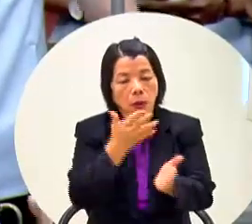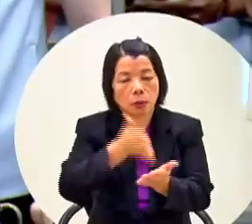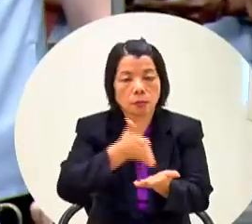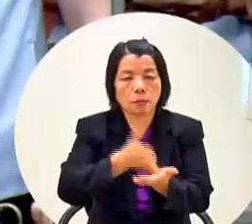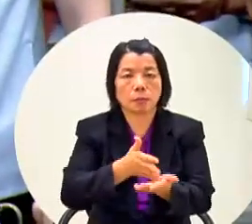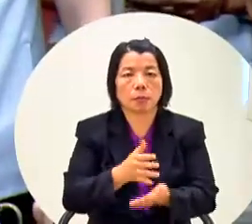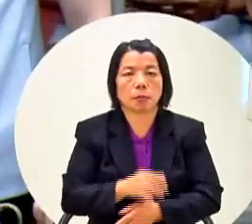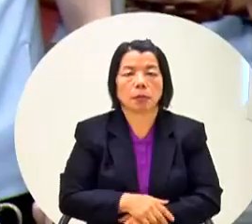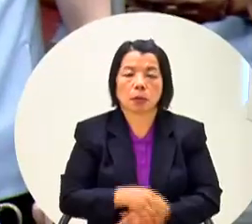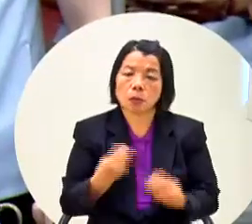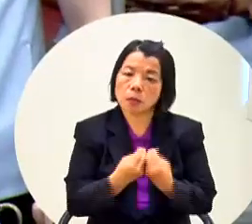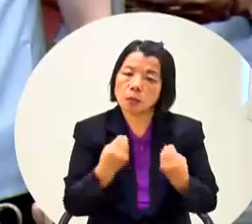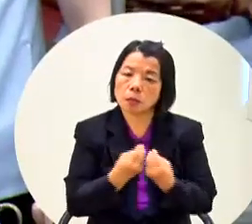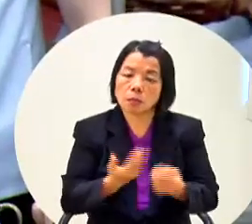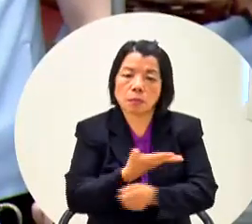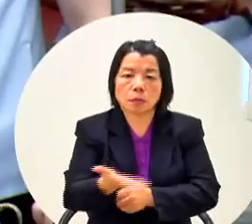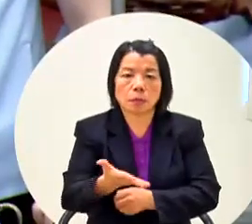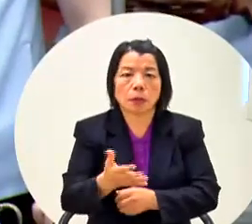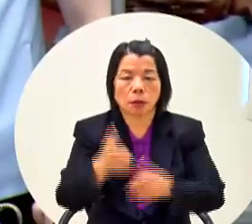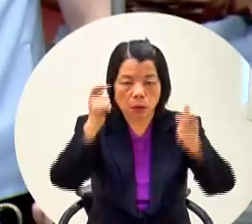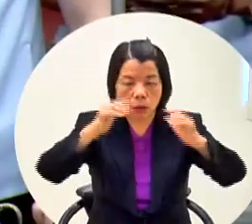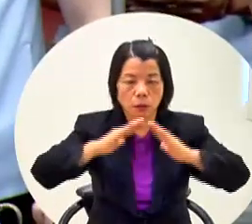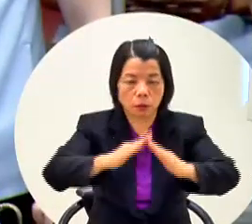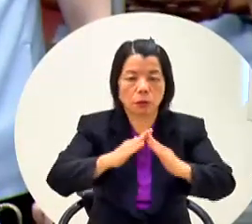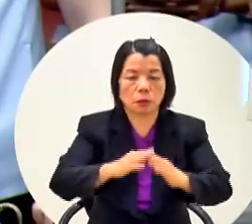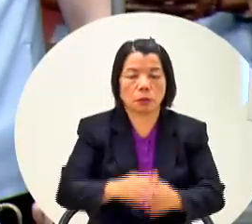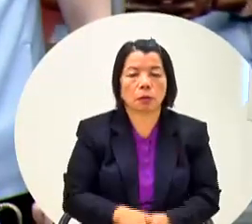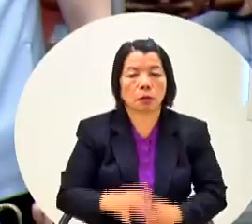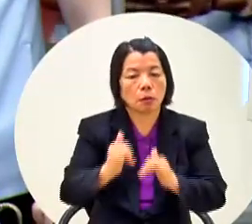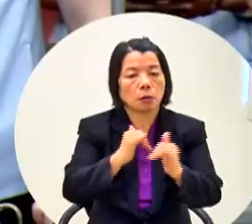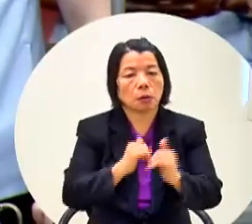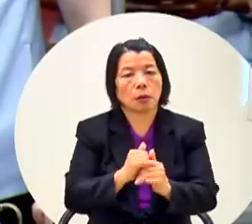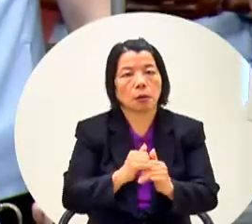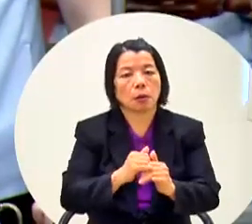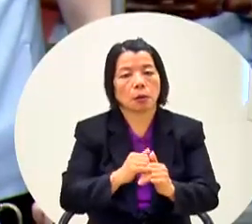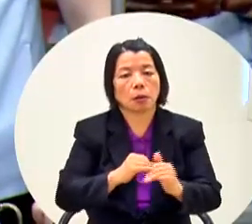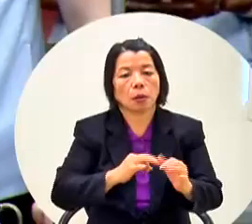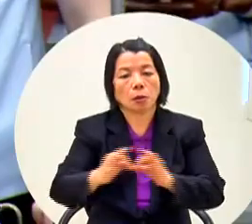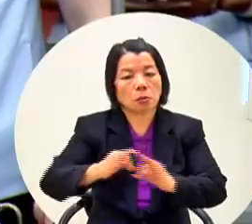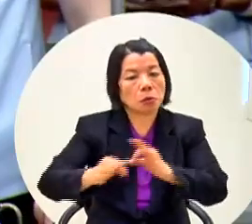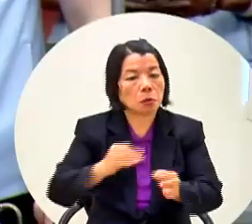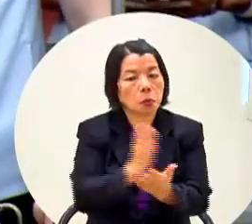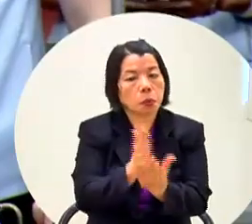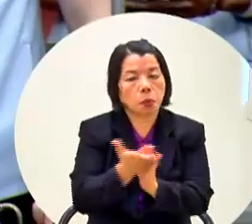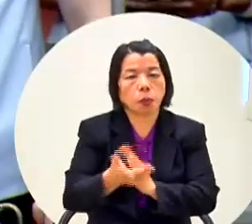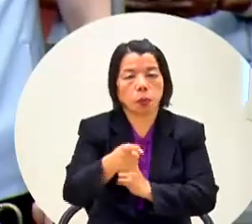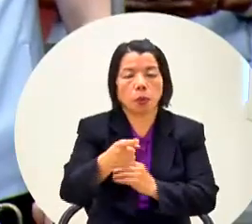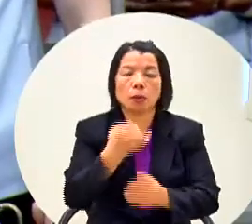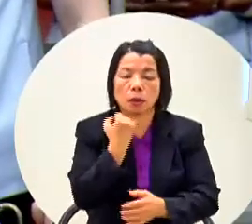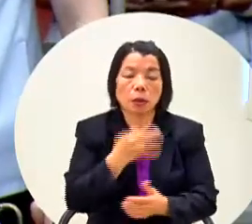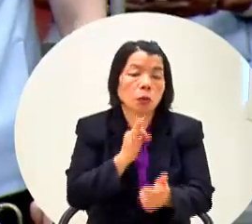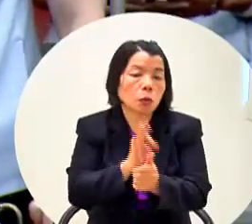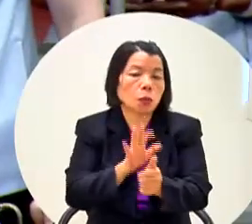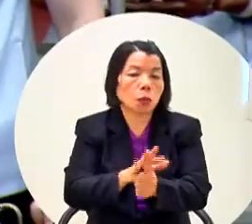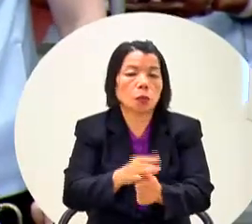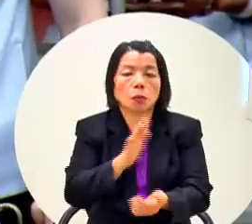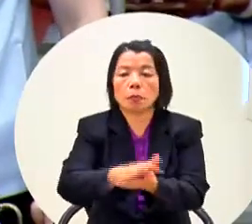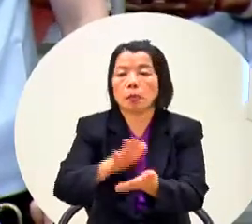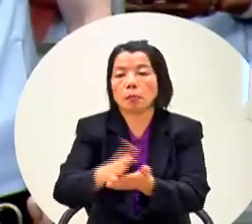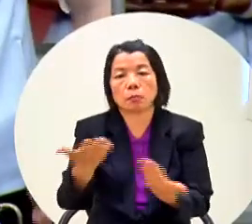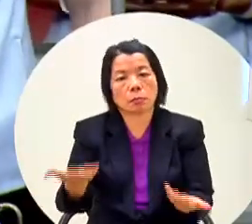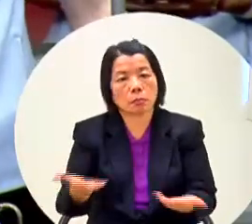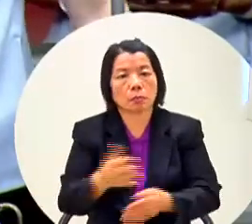那怎么样来让我们高雄市的各行各业来脱困这个纾困方案，也请我们韩市长来做简单答